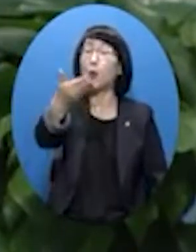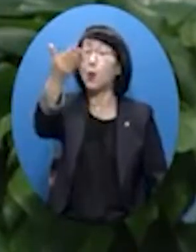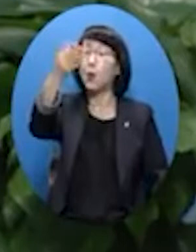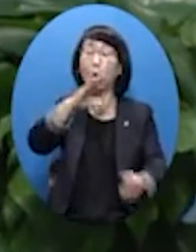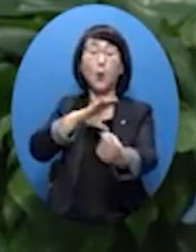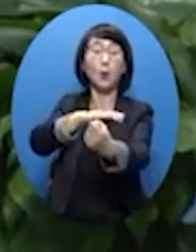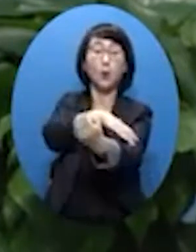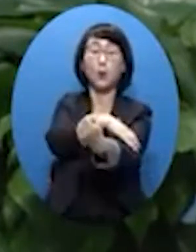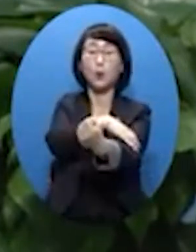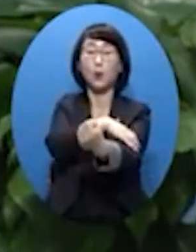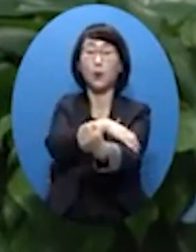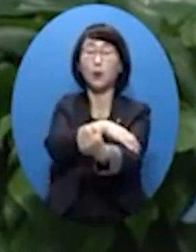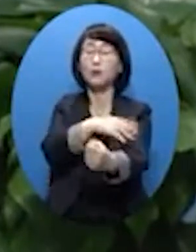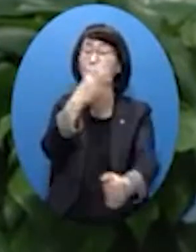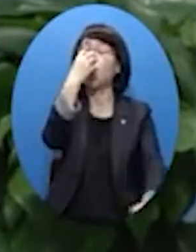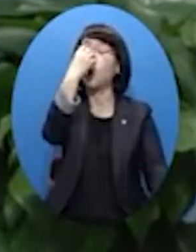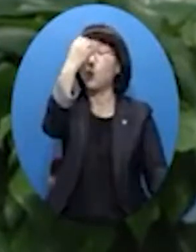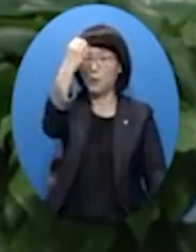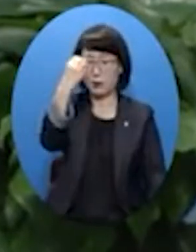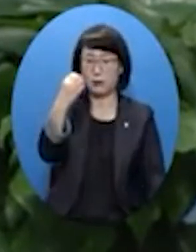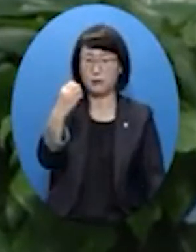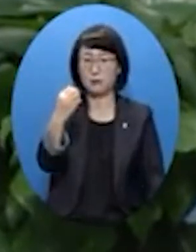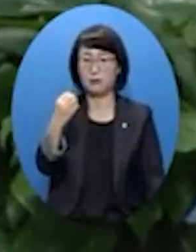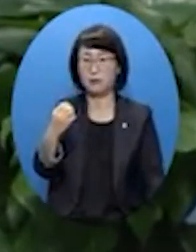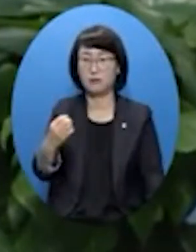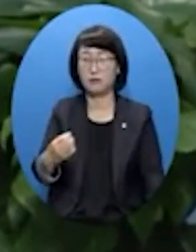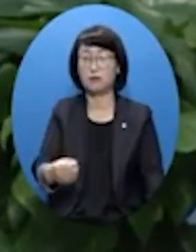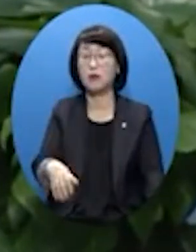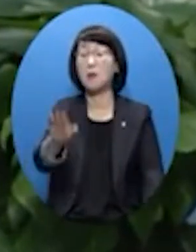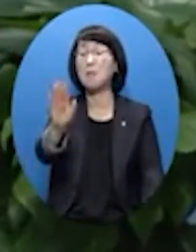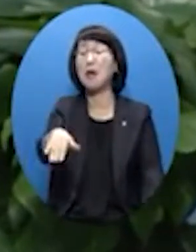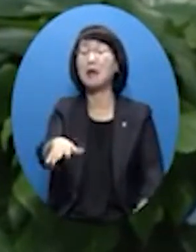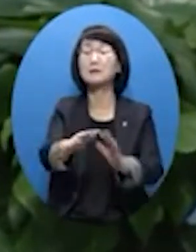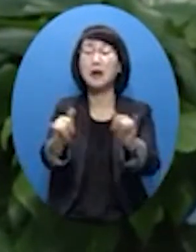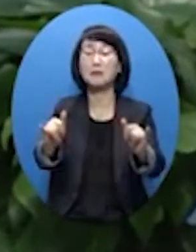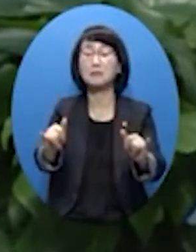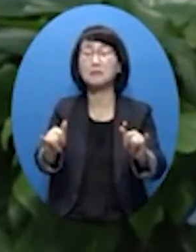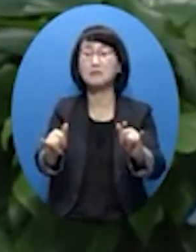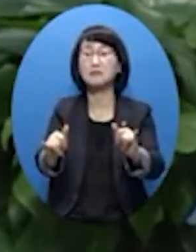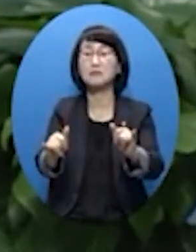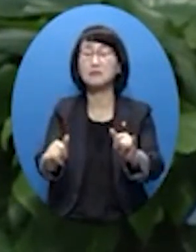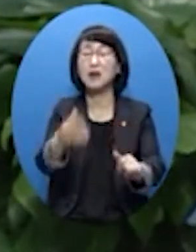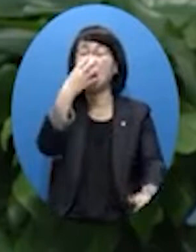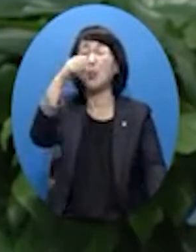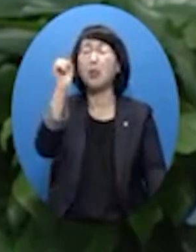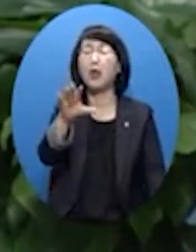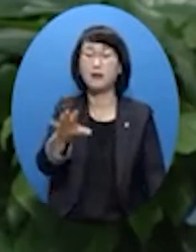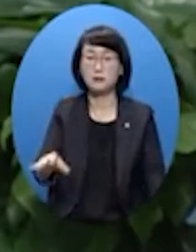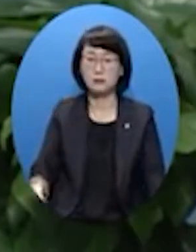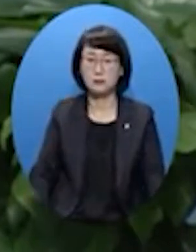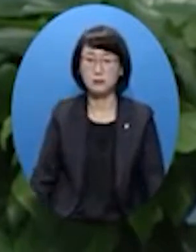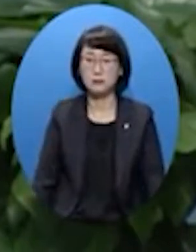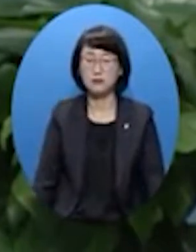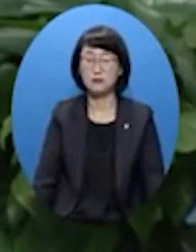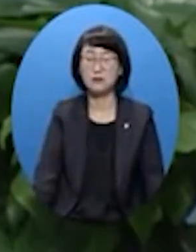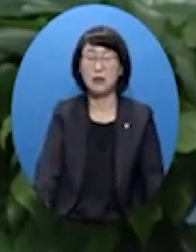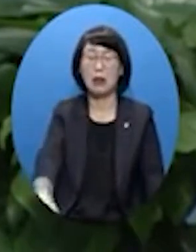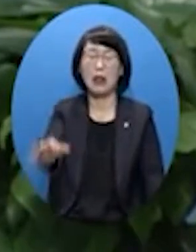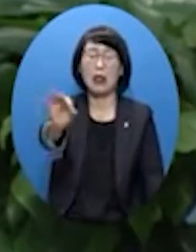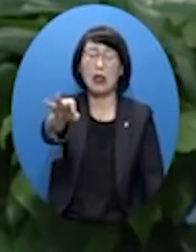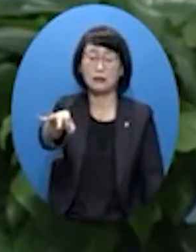생기면 한없이 교만 해줘서 아랫사람들을 무시하고 깔보고